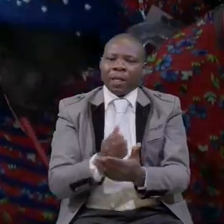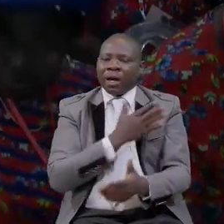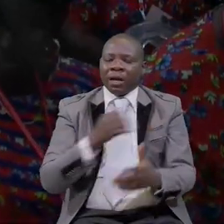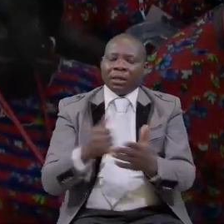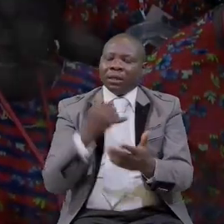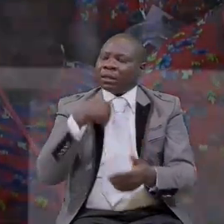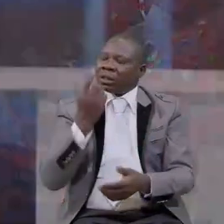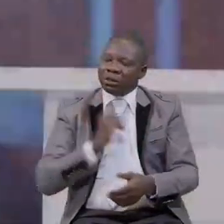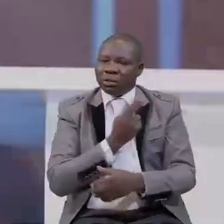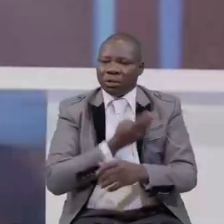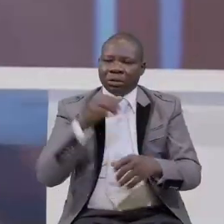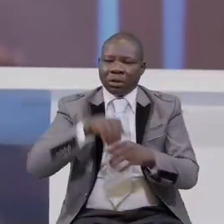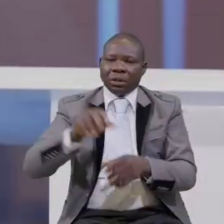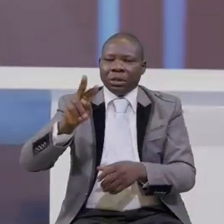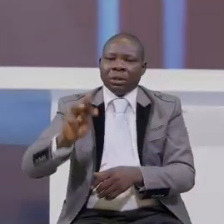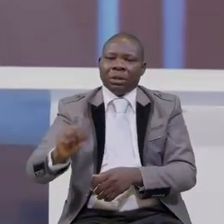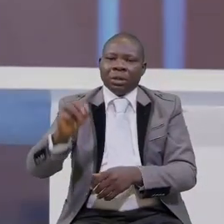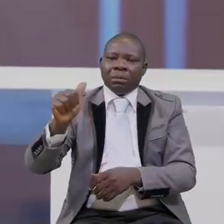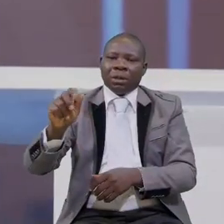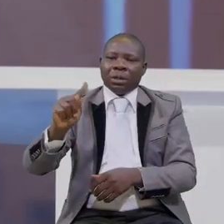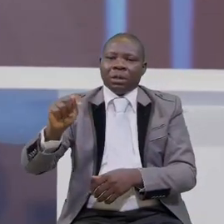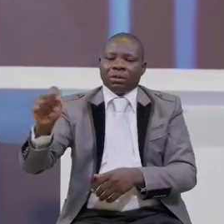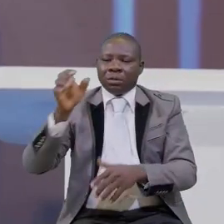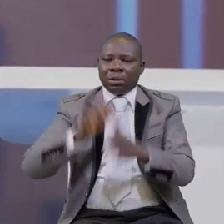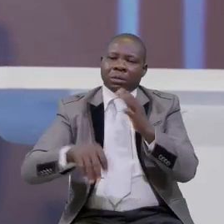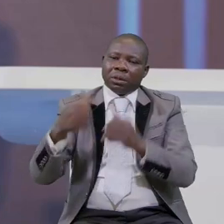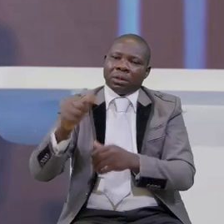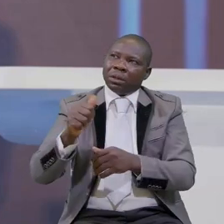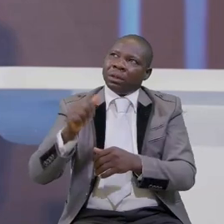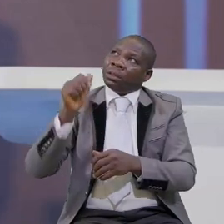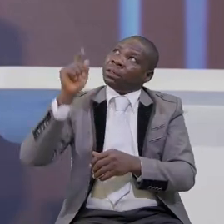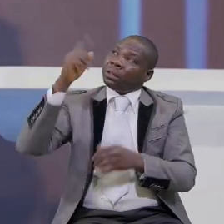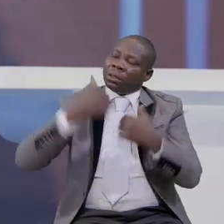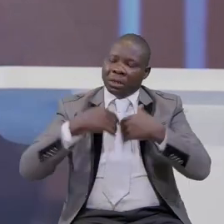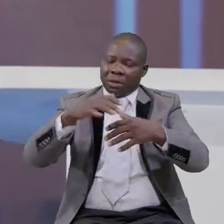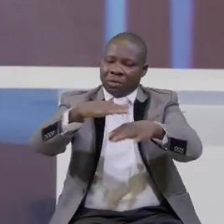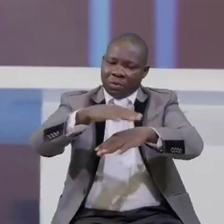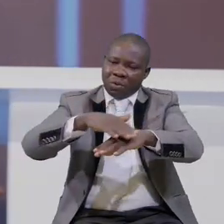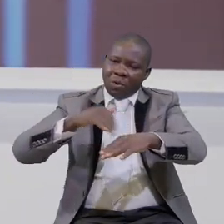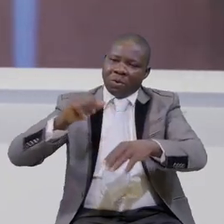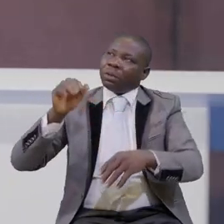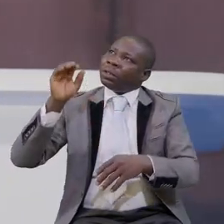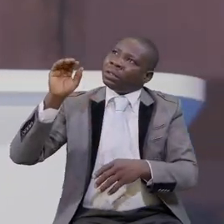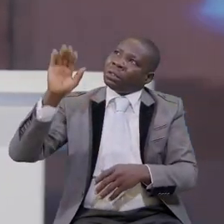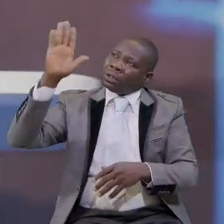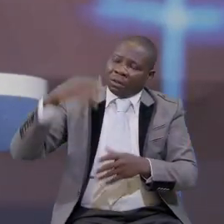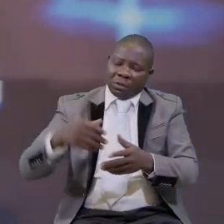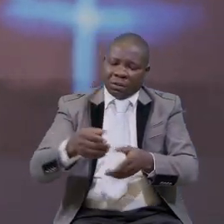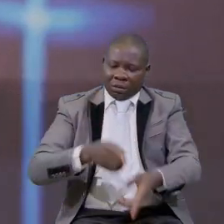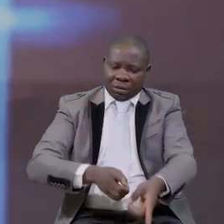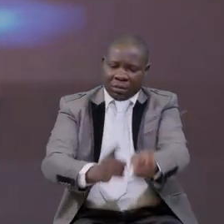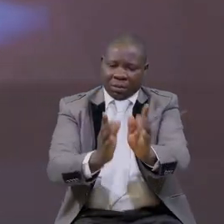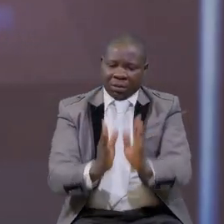Maintenant, il nous dit, en Matthieu, chapitre 10, il a appelé ses disciples et il